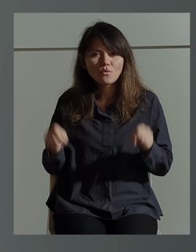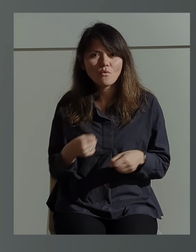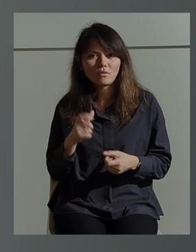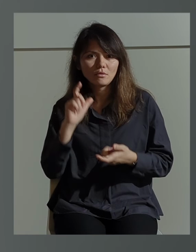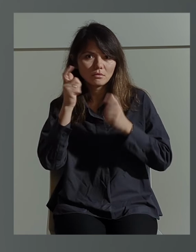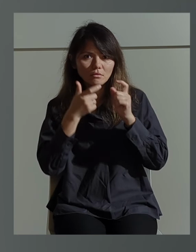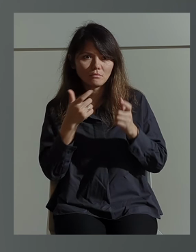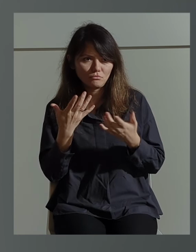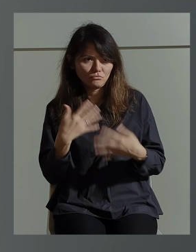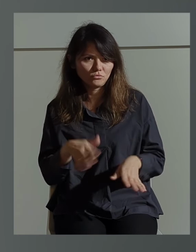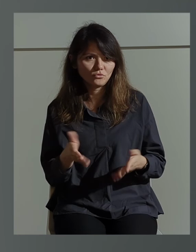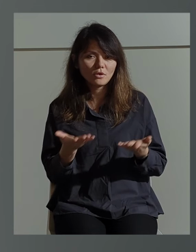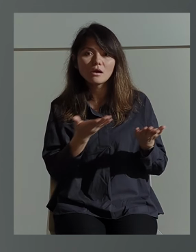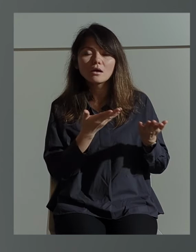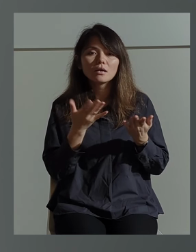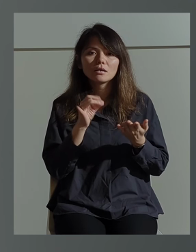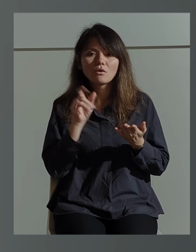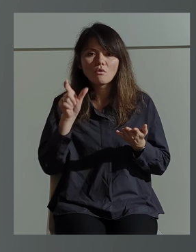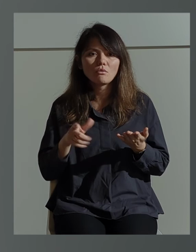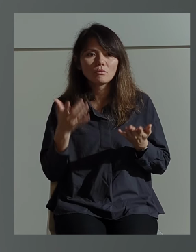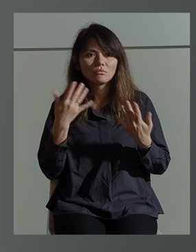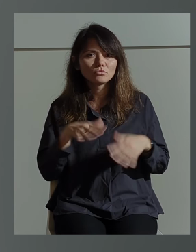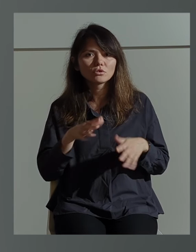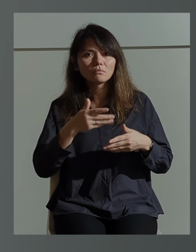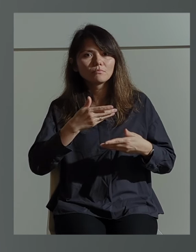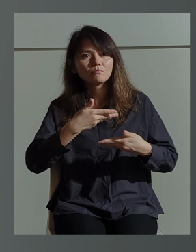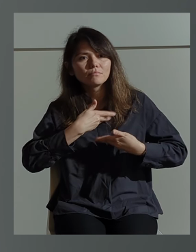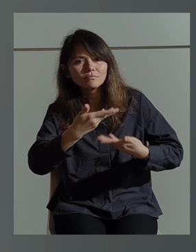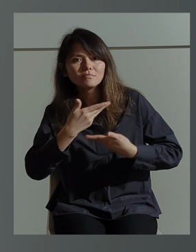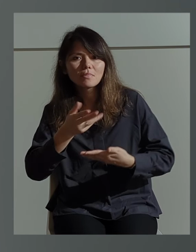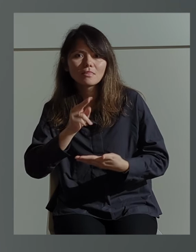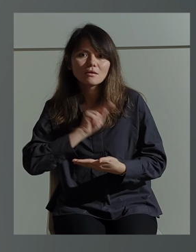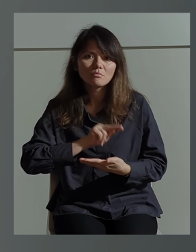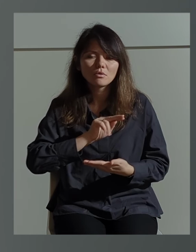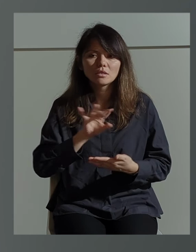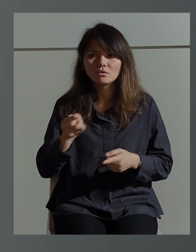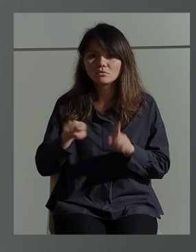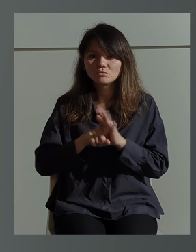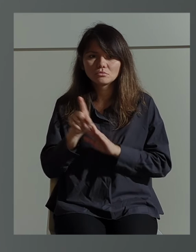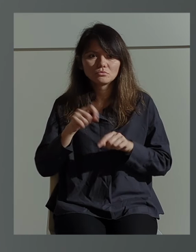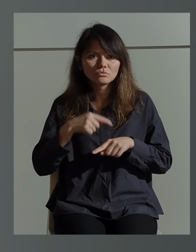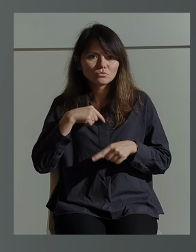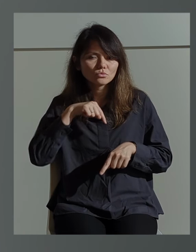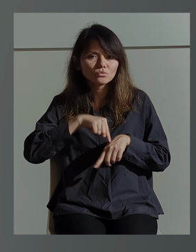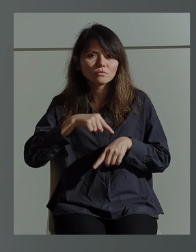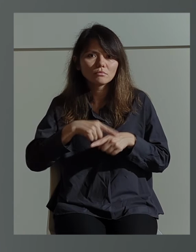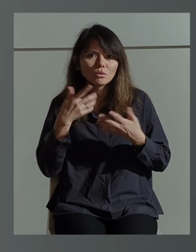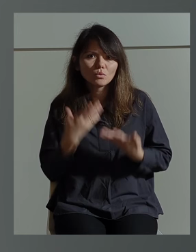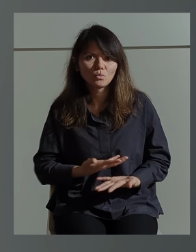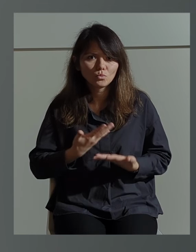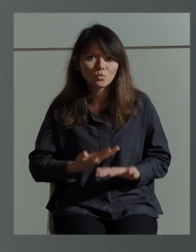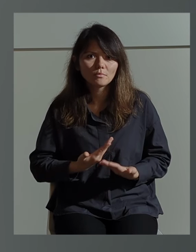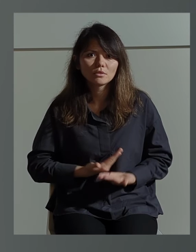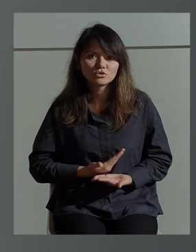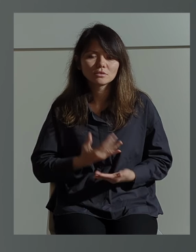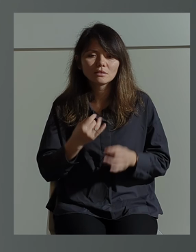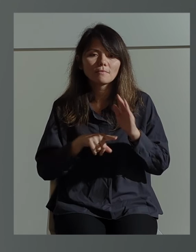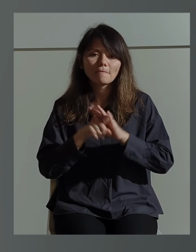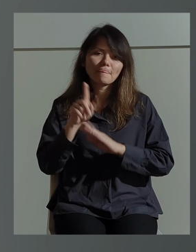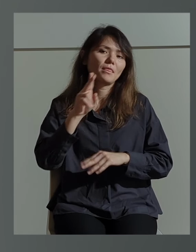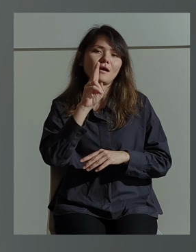и он начинает В общем терять предложение ему становится как-то очень сложно и неудобно жить а и вот начинается вот этот